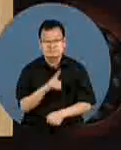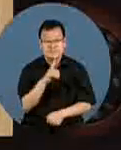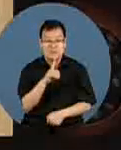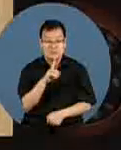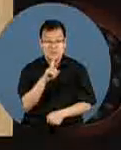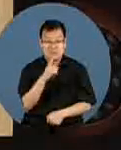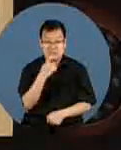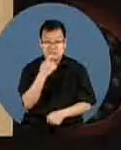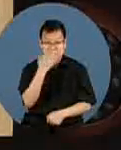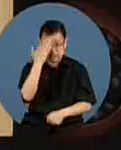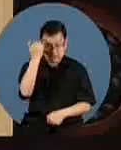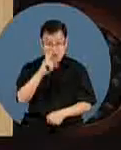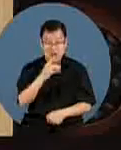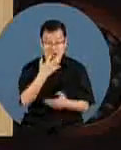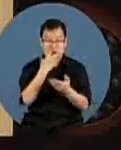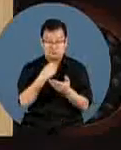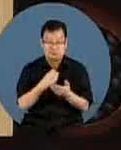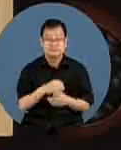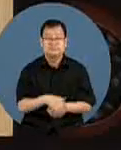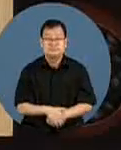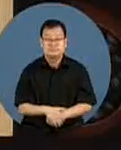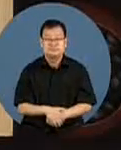끊어잡고.